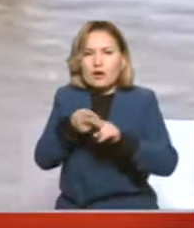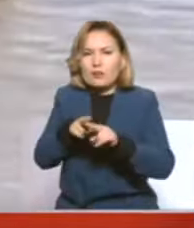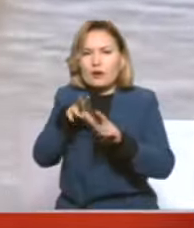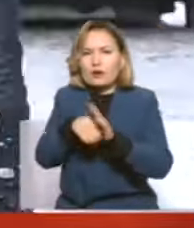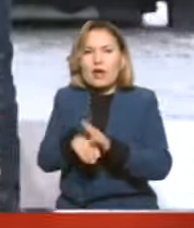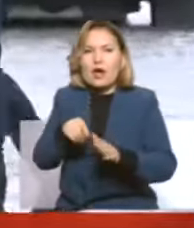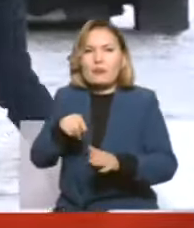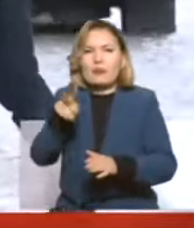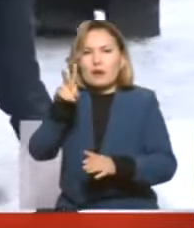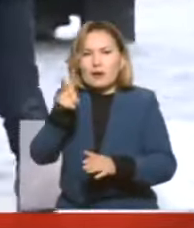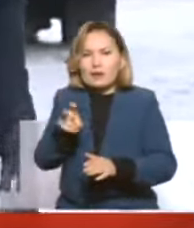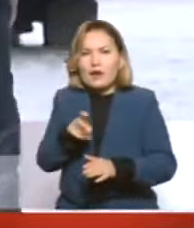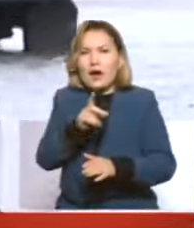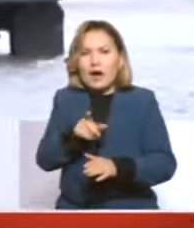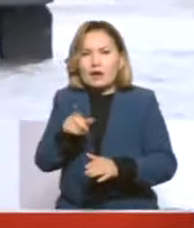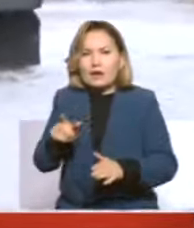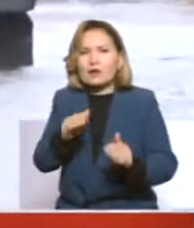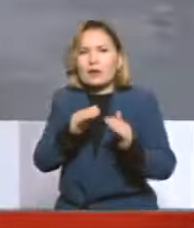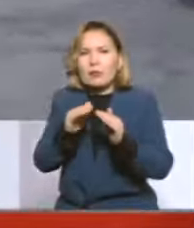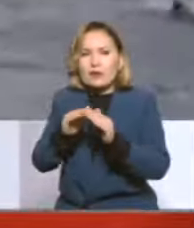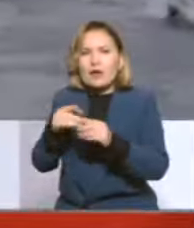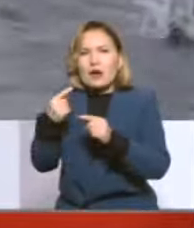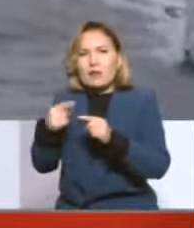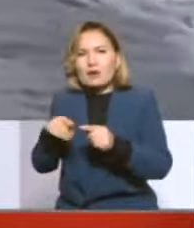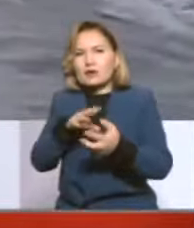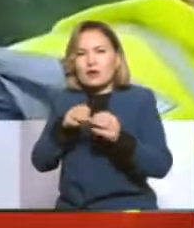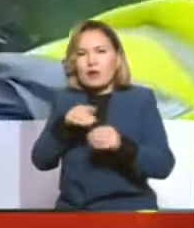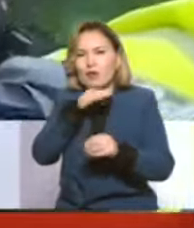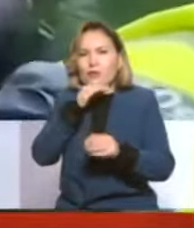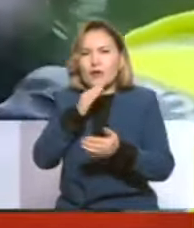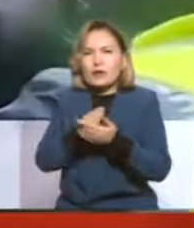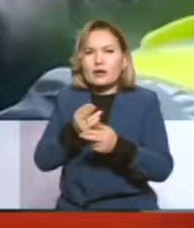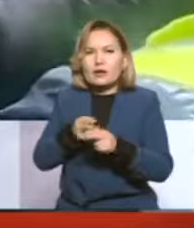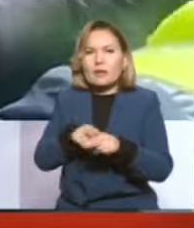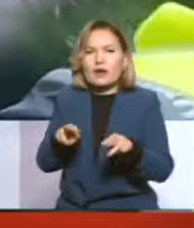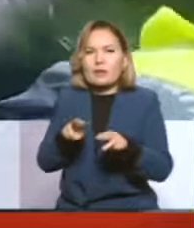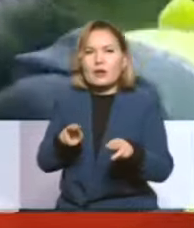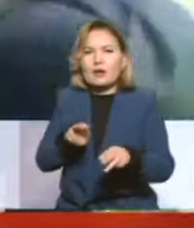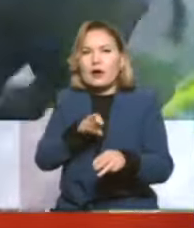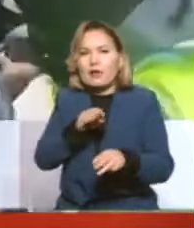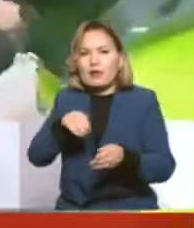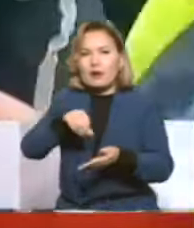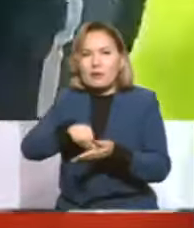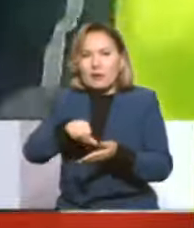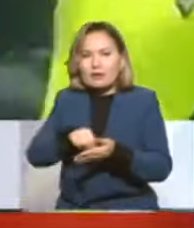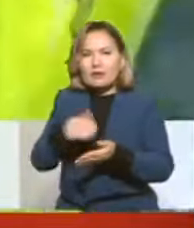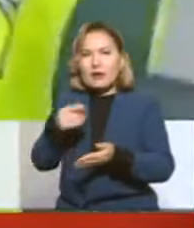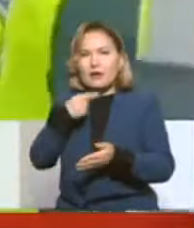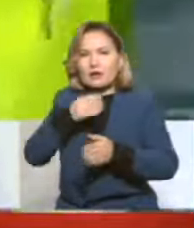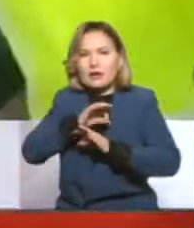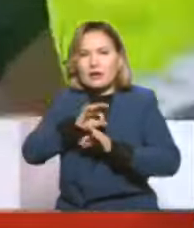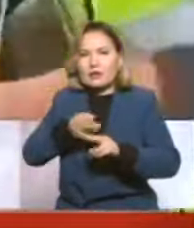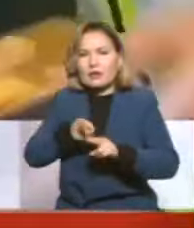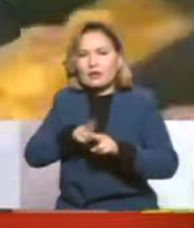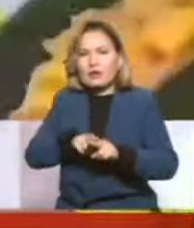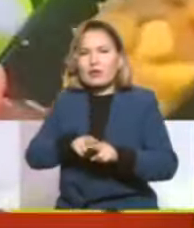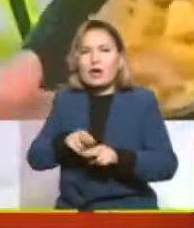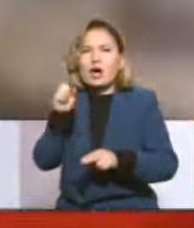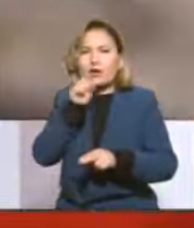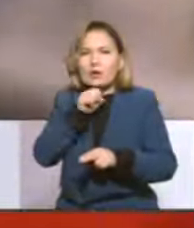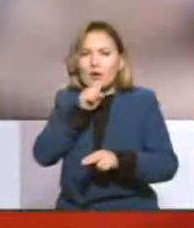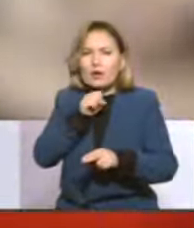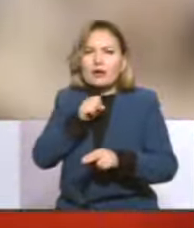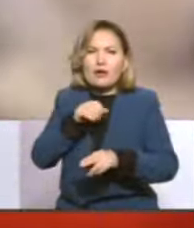ішінде 1200-ден астам тұрғын үй мен басқа да нысандар бар. Ішкі істер министрлігінің ресми өкілі Шыңғыс Әлекешевтің айтуынша,